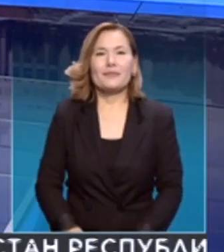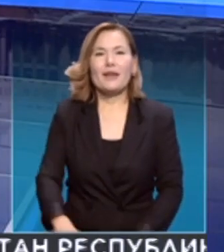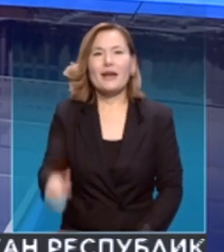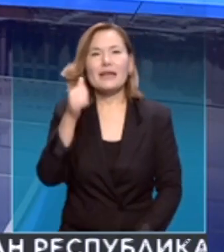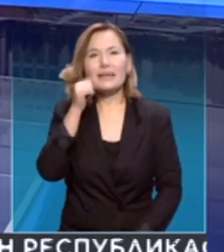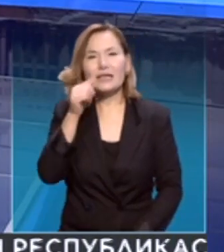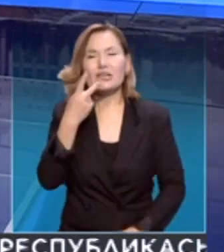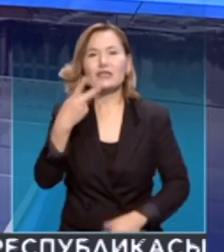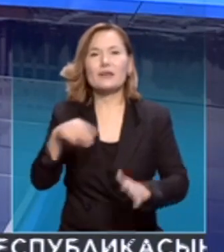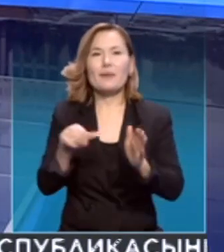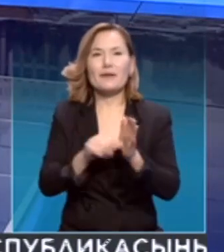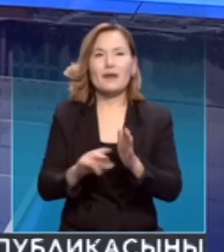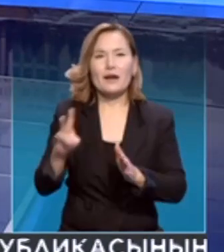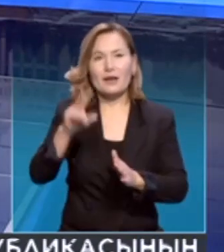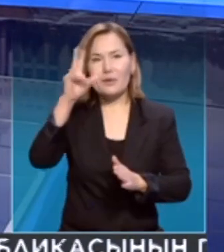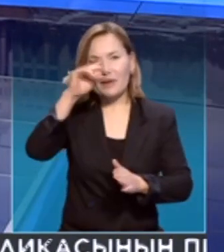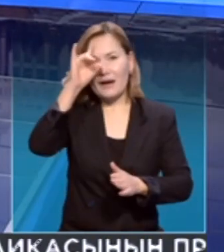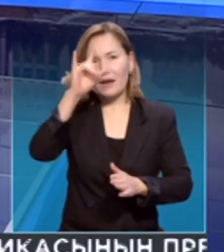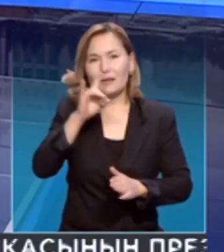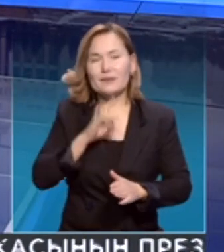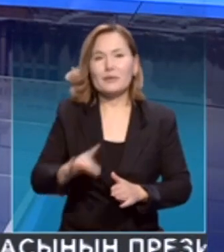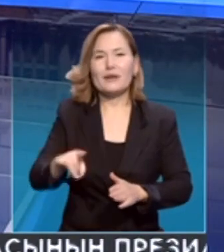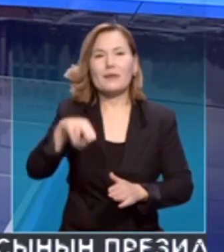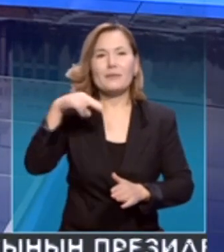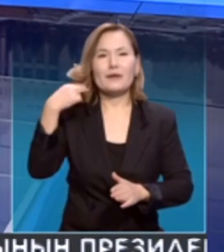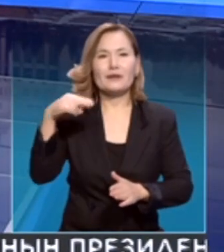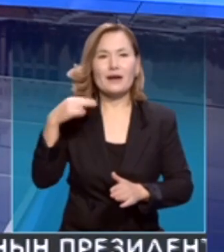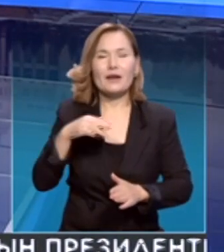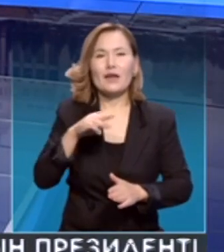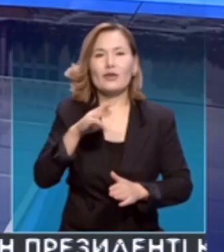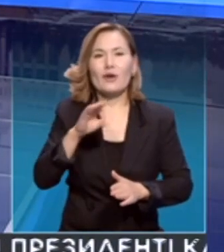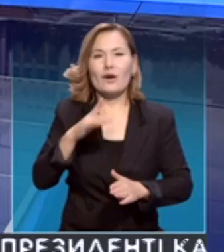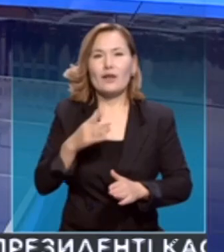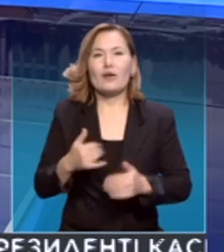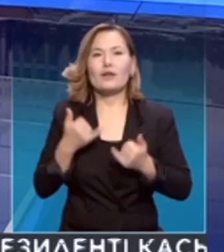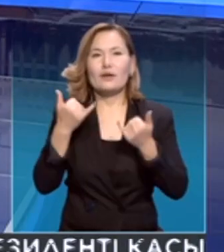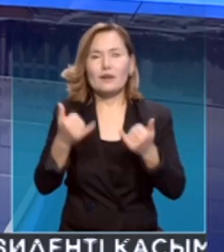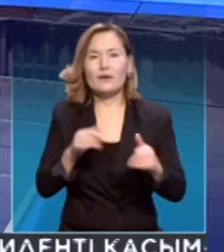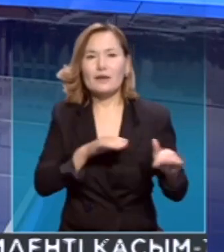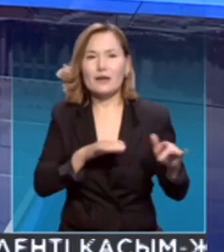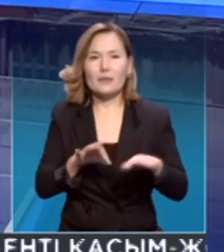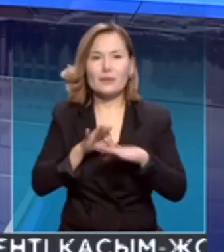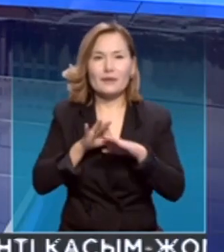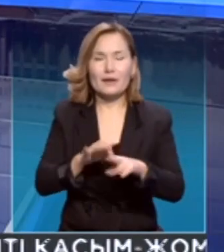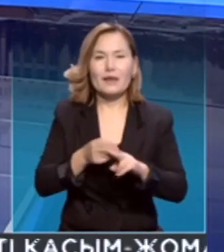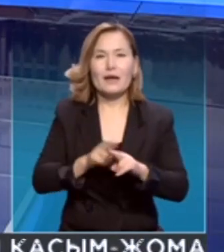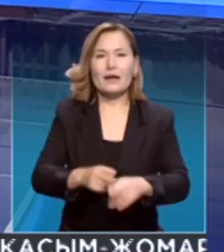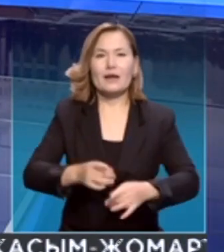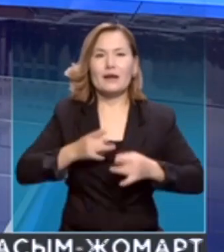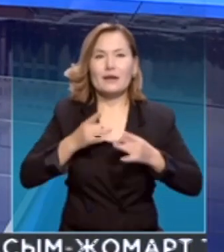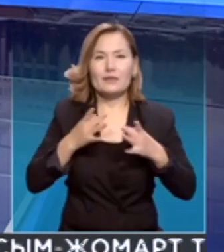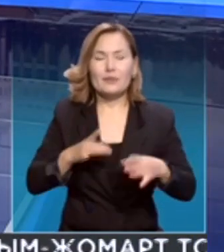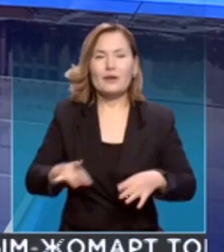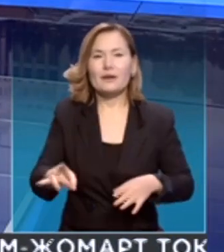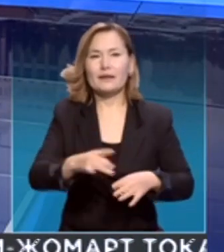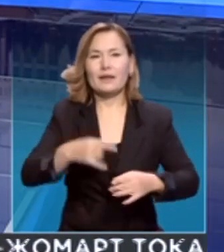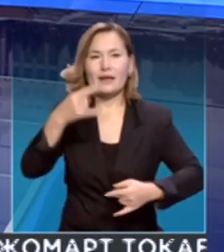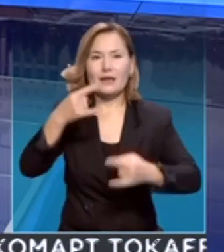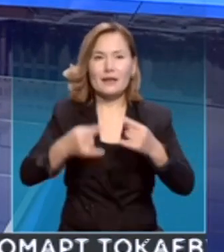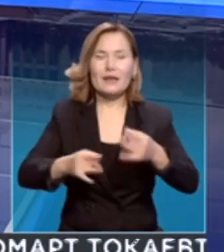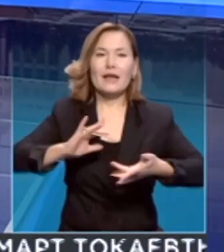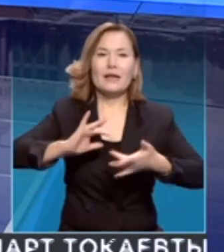Ертең 26 қараша күні Қазақстан Республикасының президенті Қасым Жомарт Тоқаевты ұлықтау рәсімі өтеді. Салтанатты шара